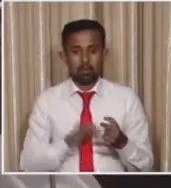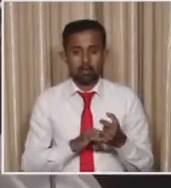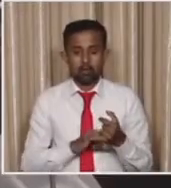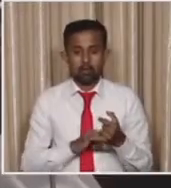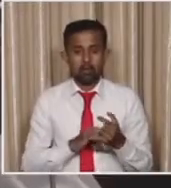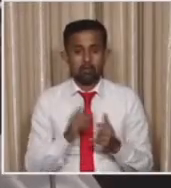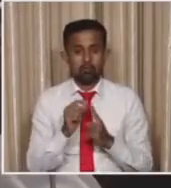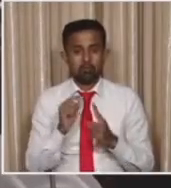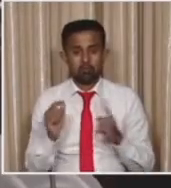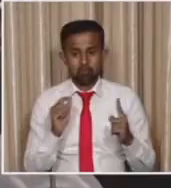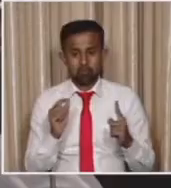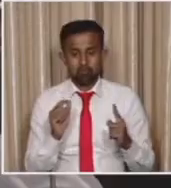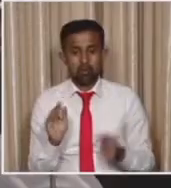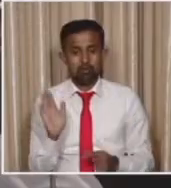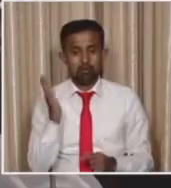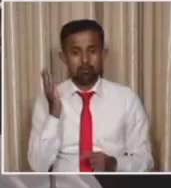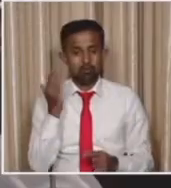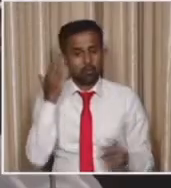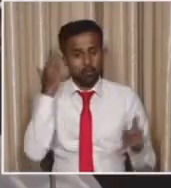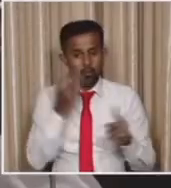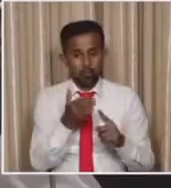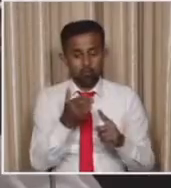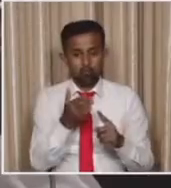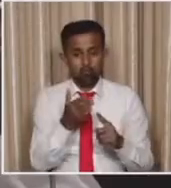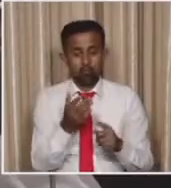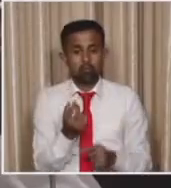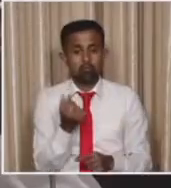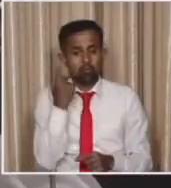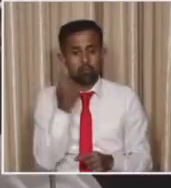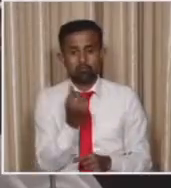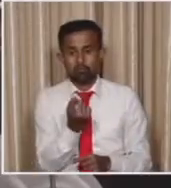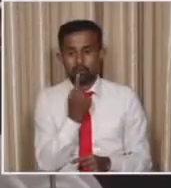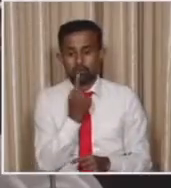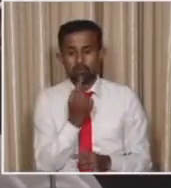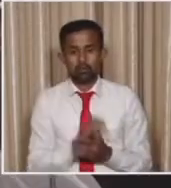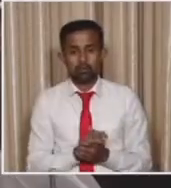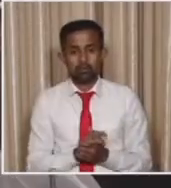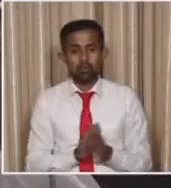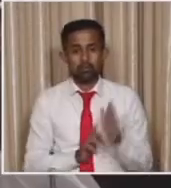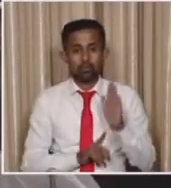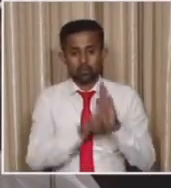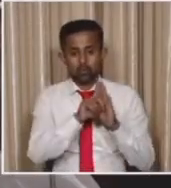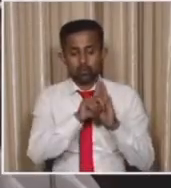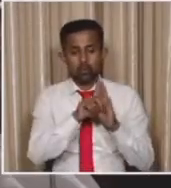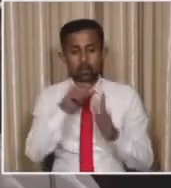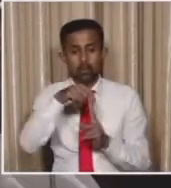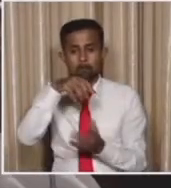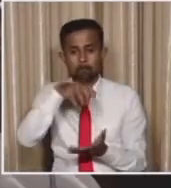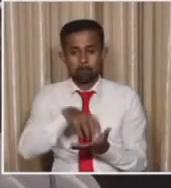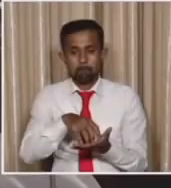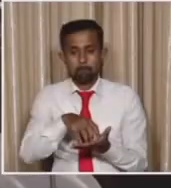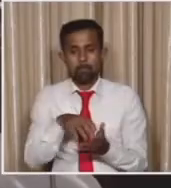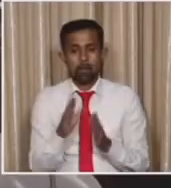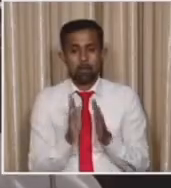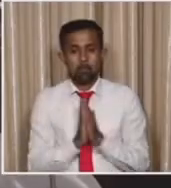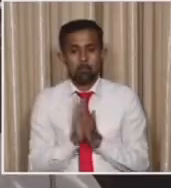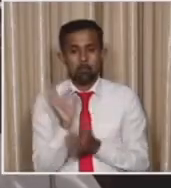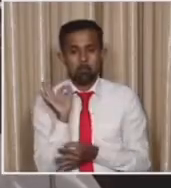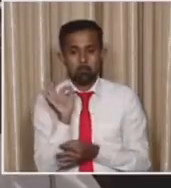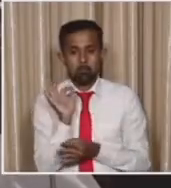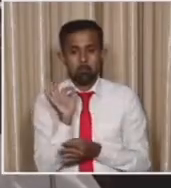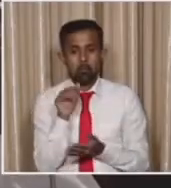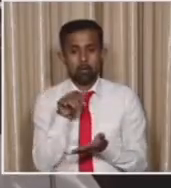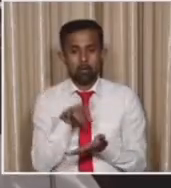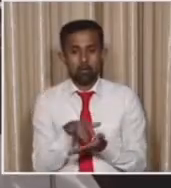Gajendran mantrituma visheshayenma e pilibandawa matu karapu de tamai e uture uturu palate tiyena Bauddha